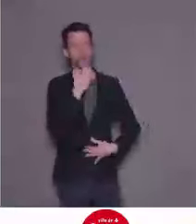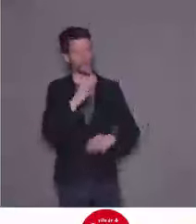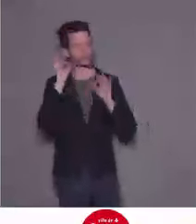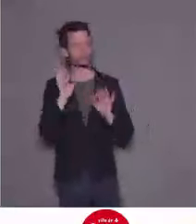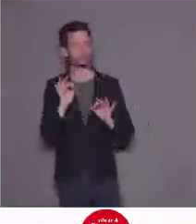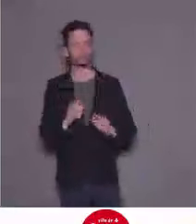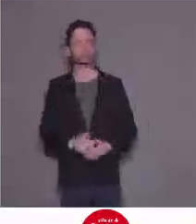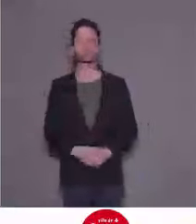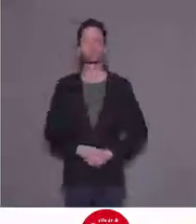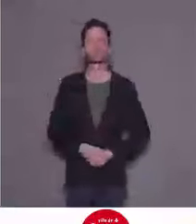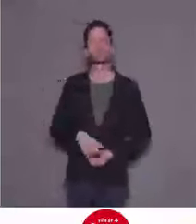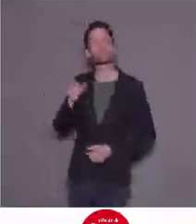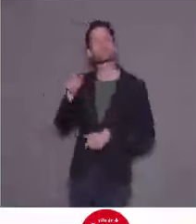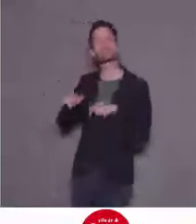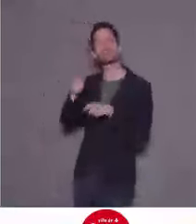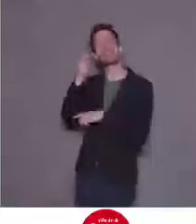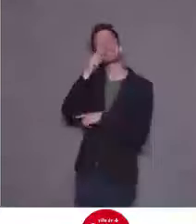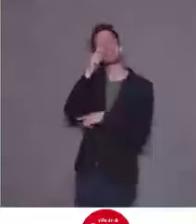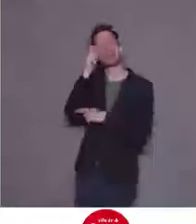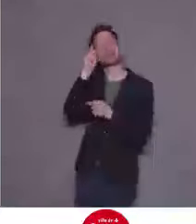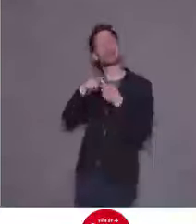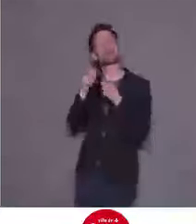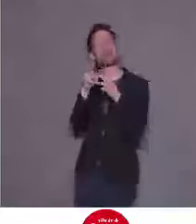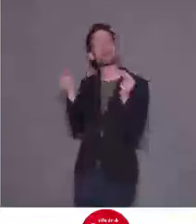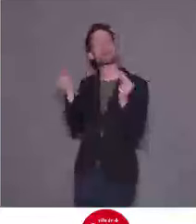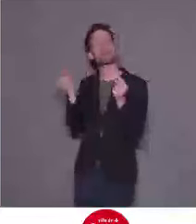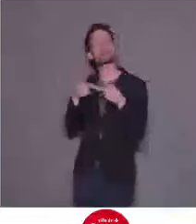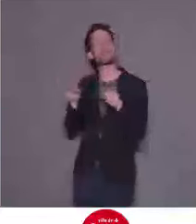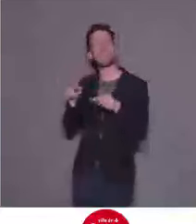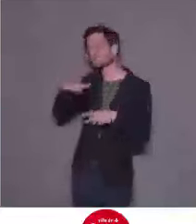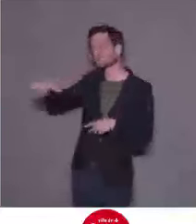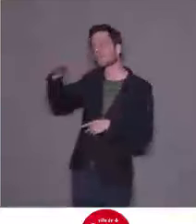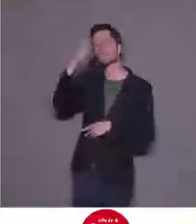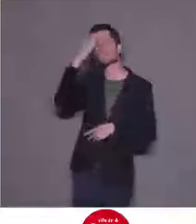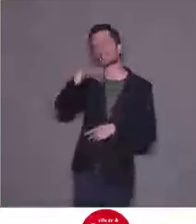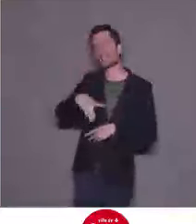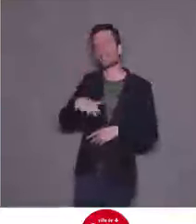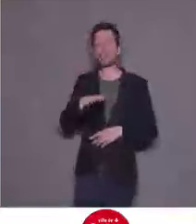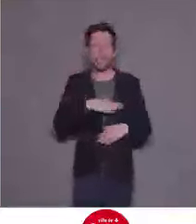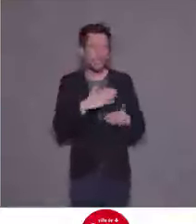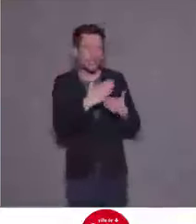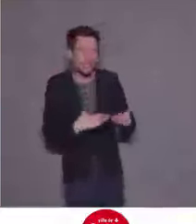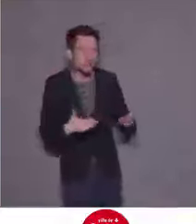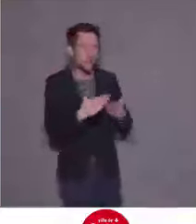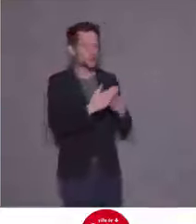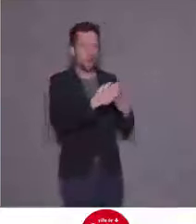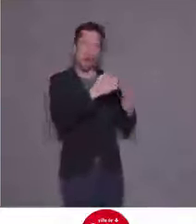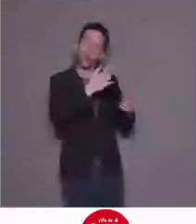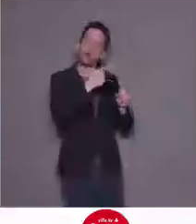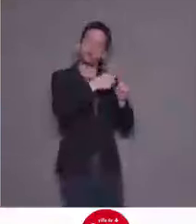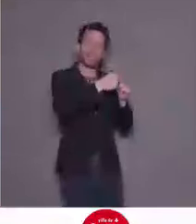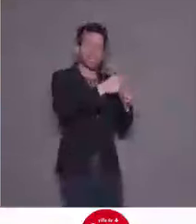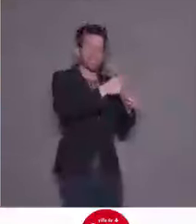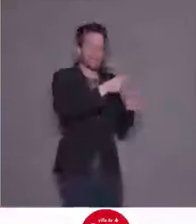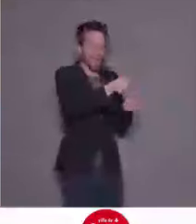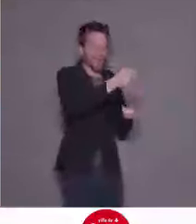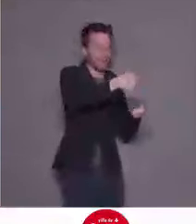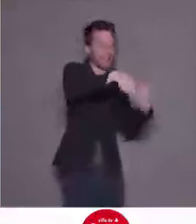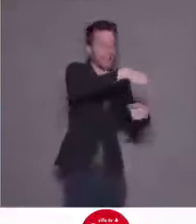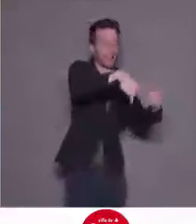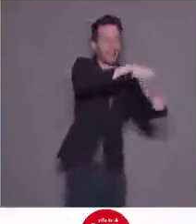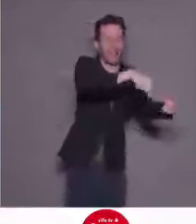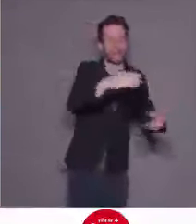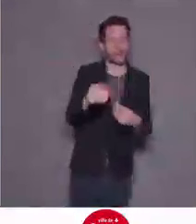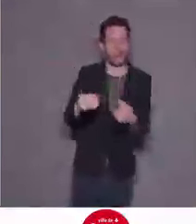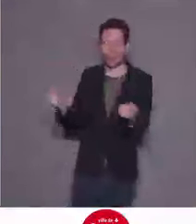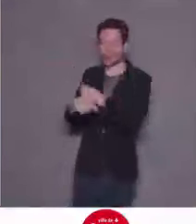Les spécialistes de la propreté urbaine savent, il existe des cercles vertueux, comme des spirales infernales. Si nous voulons